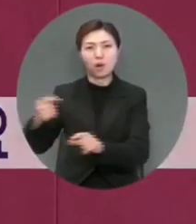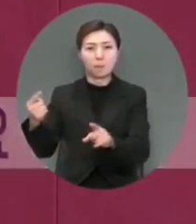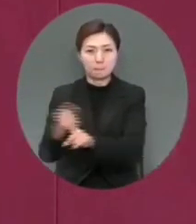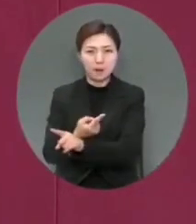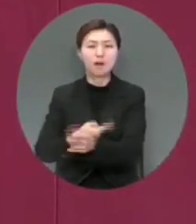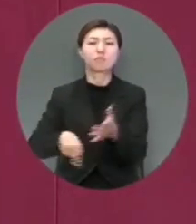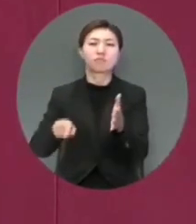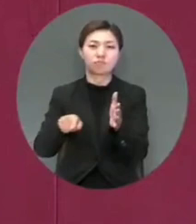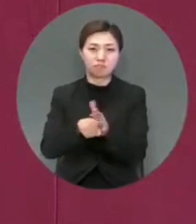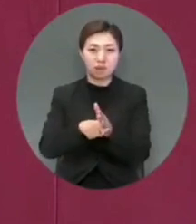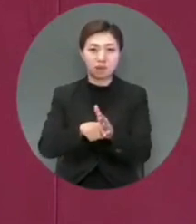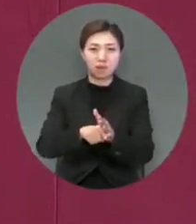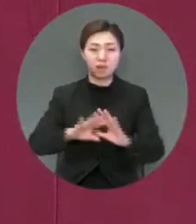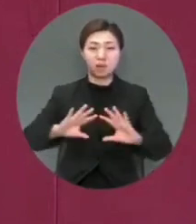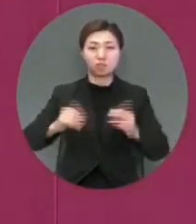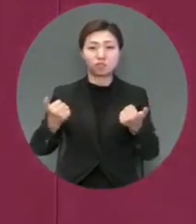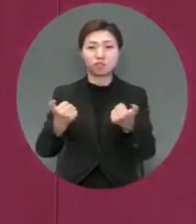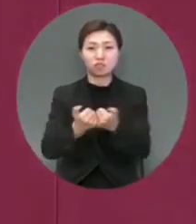부탁드리겠습니다.